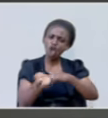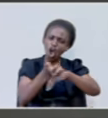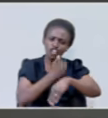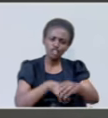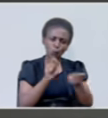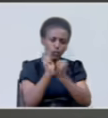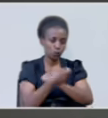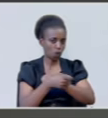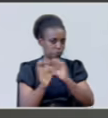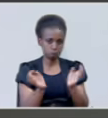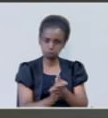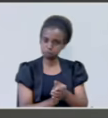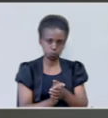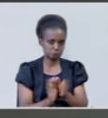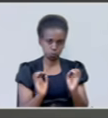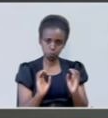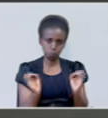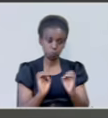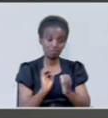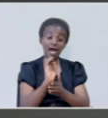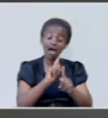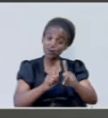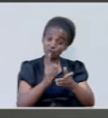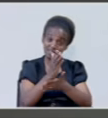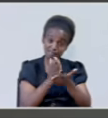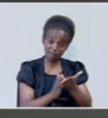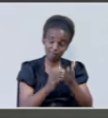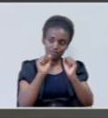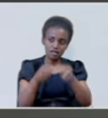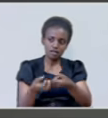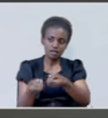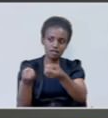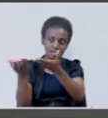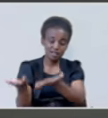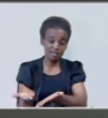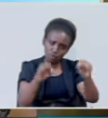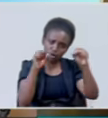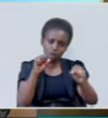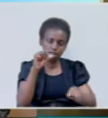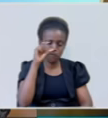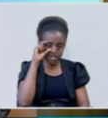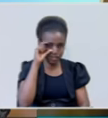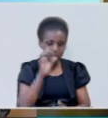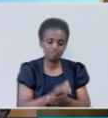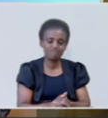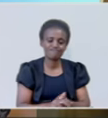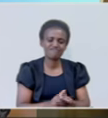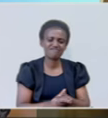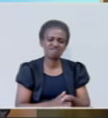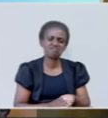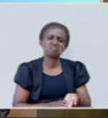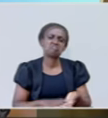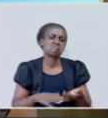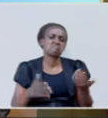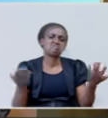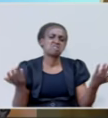Il y aura beaucoup de modifications dans la façon d'appréhender la réalité, dans l'accélération des travaux. Je dirais que c'est comme un